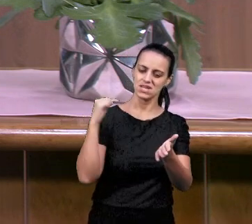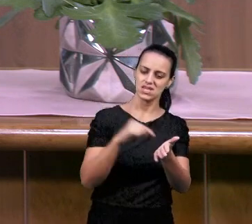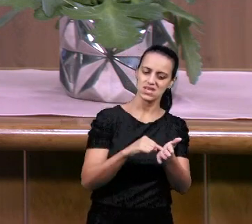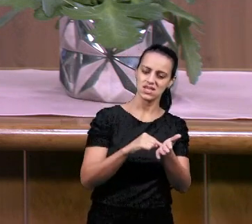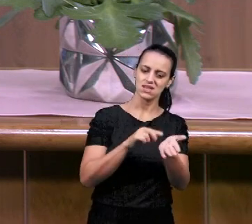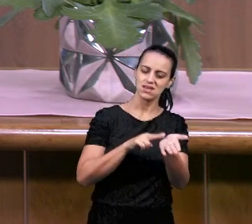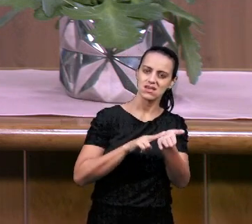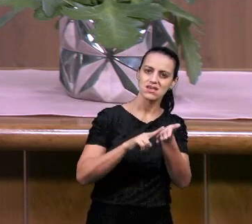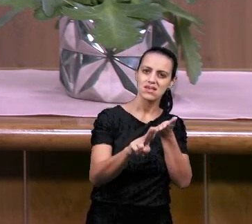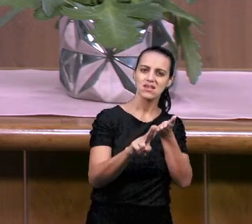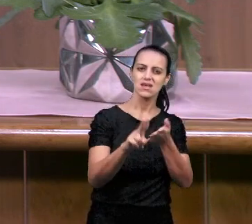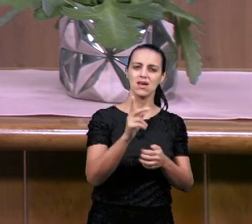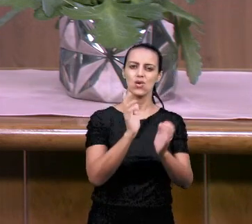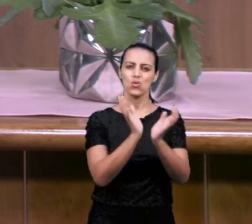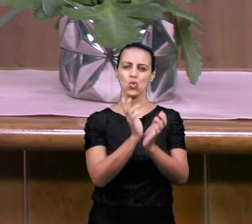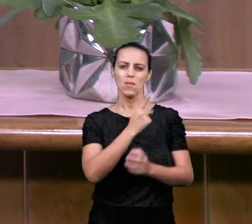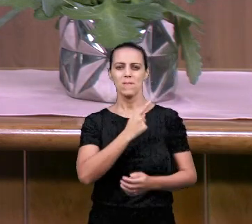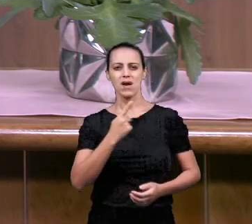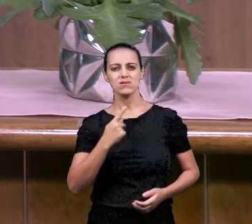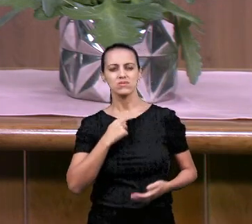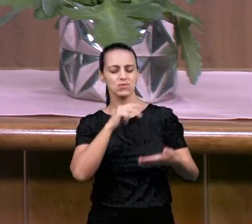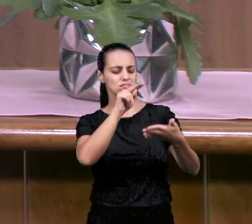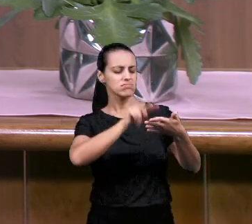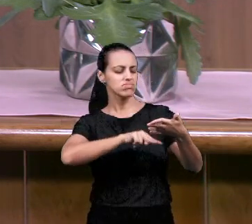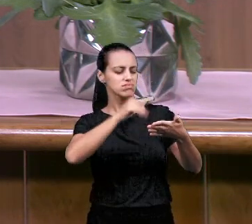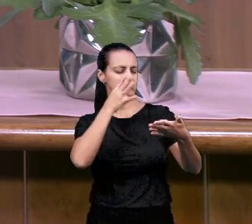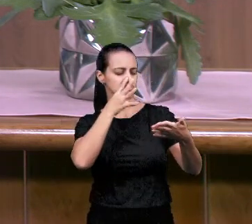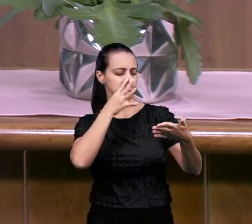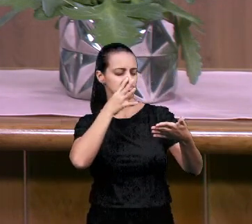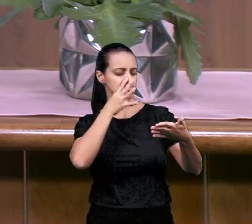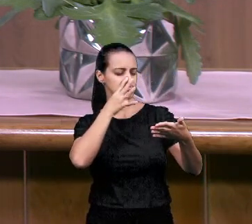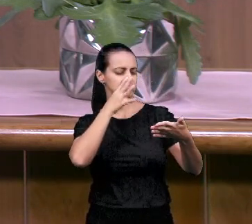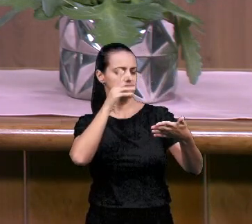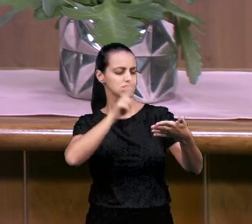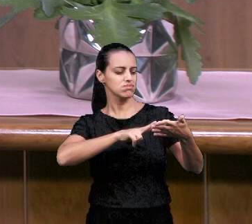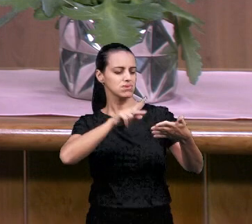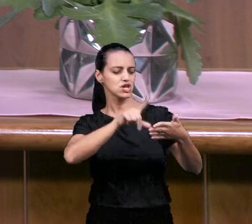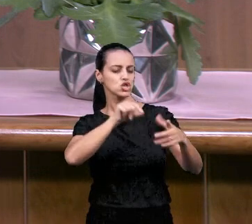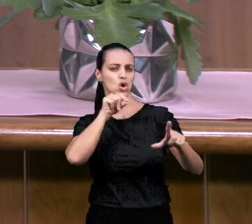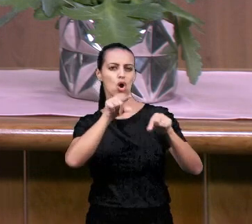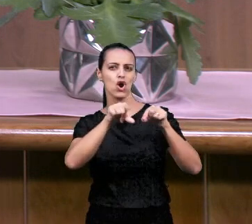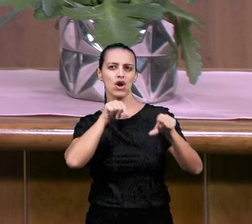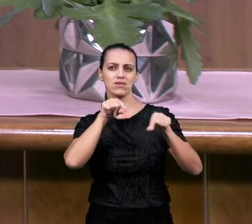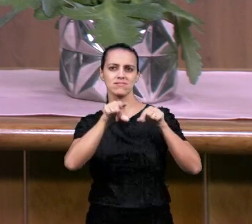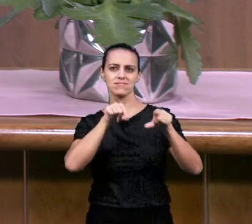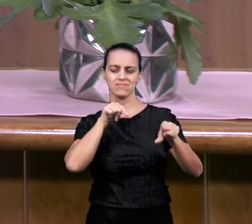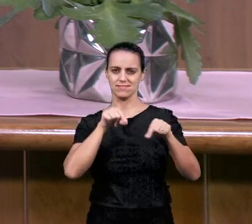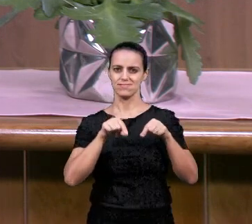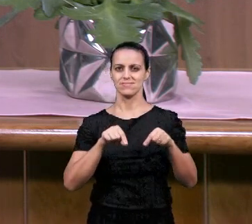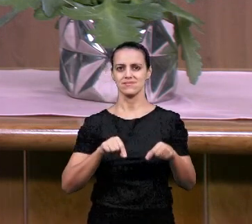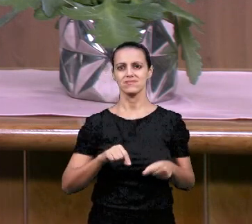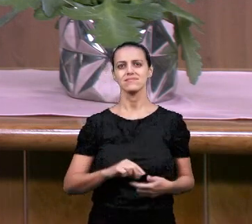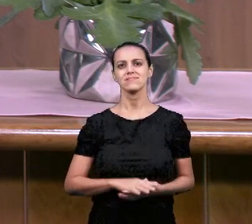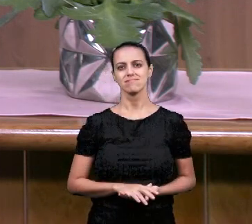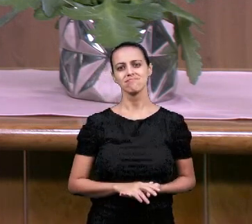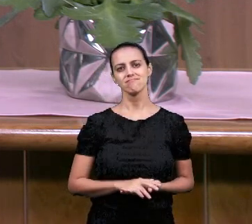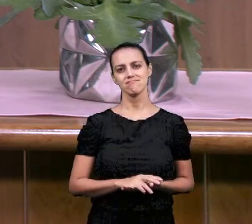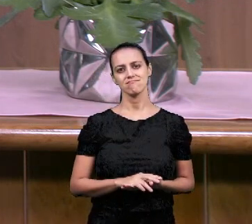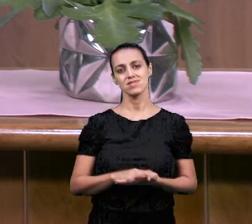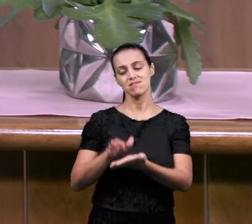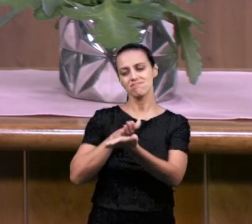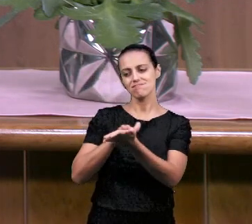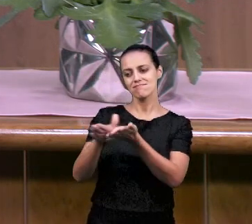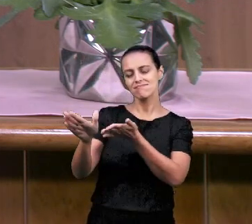pasteurs vont voir la vidéo, un groupe de pasteurs qui est séparé pour cette fonction va assister la vidéo et va